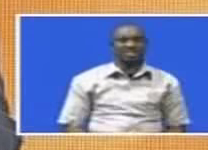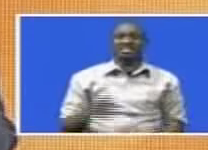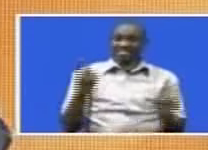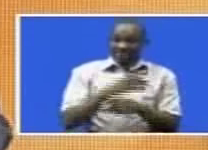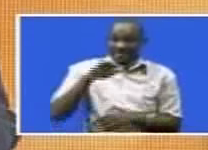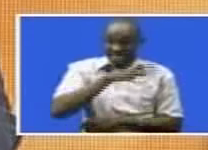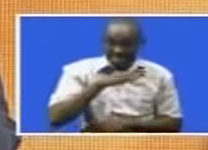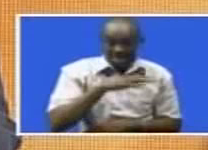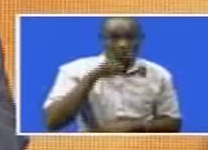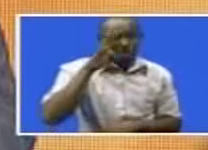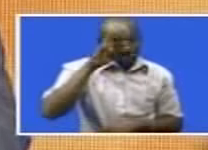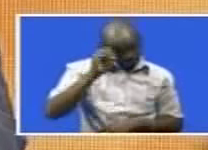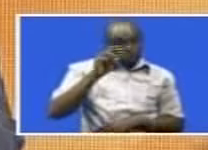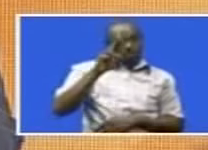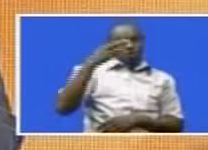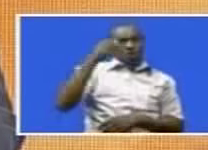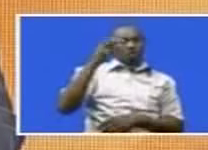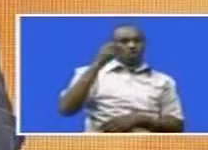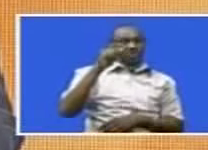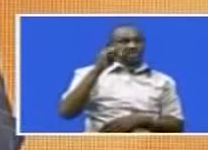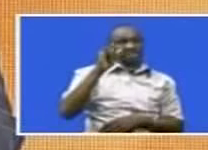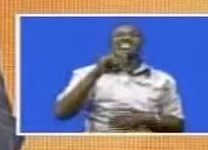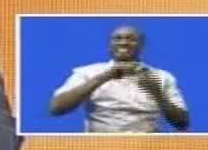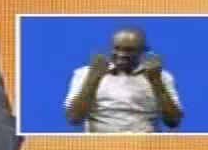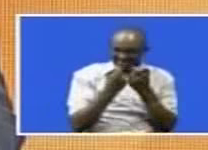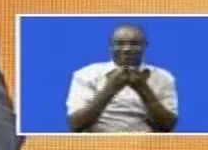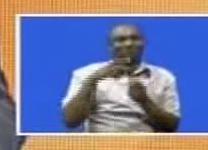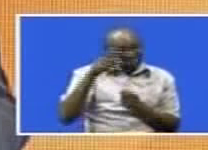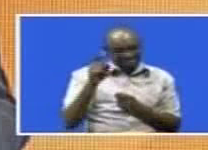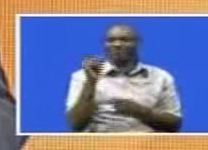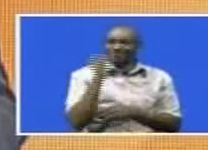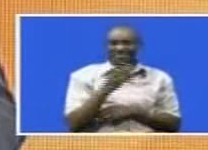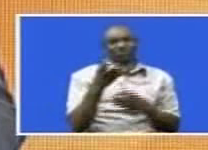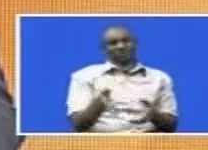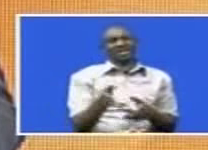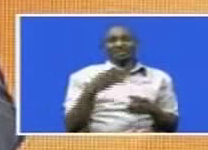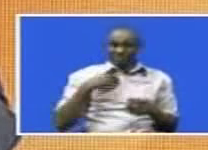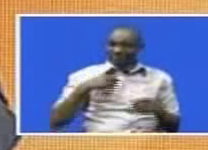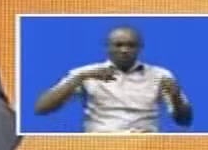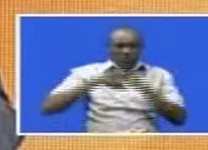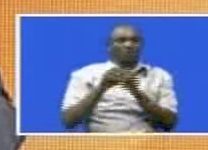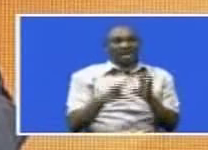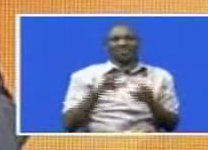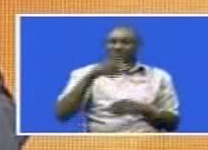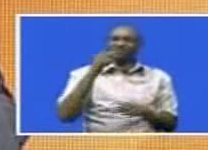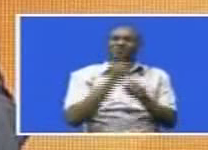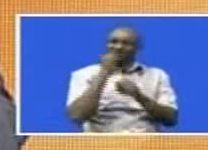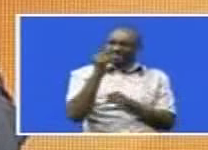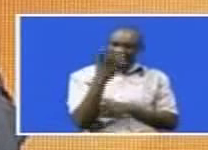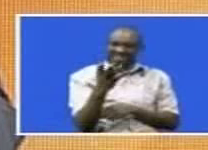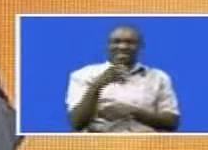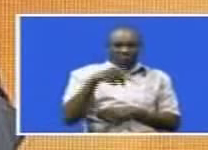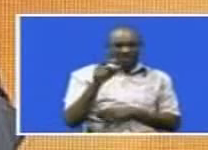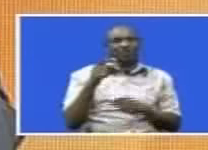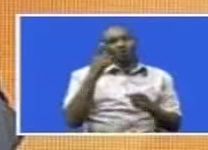Kwingineko ni kwamba Muhoroni wameendeleza msururu wa kutofungwa katika ligi kuu humu nchini hadi mechi 15 kwa kutoka